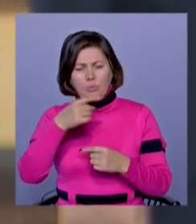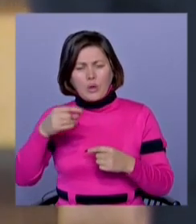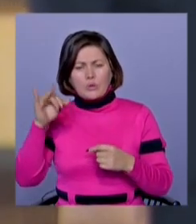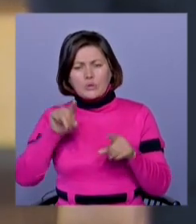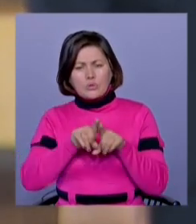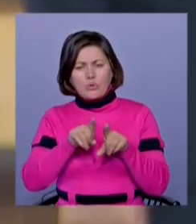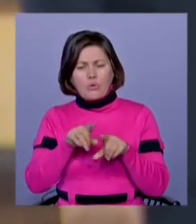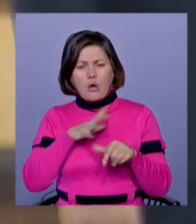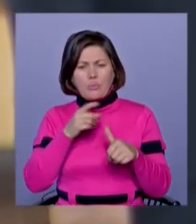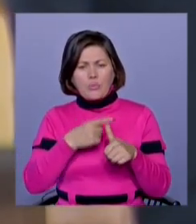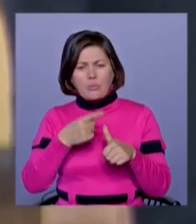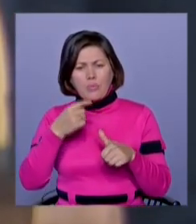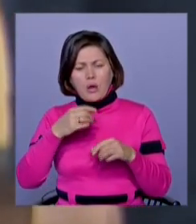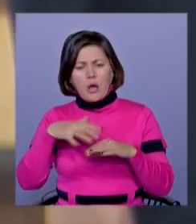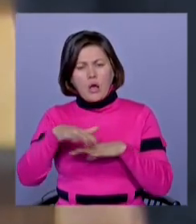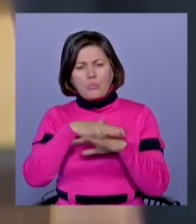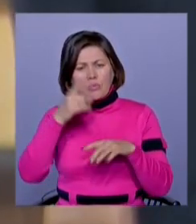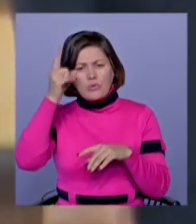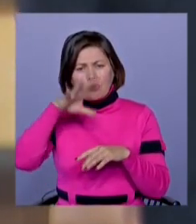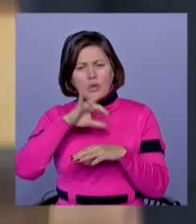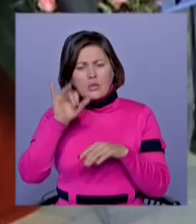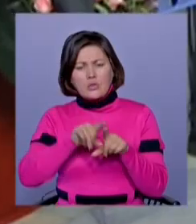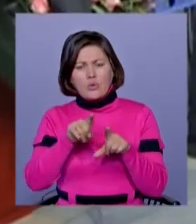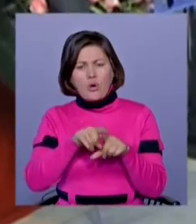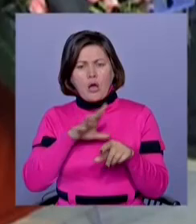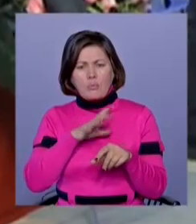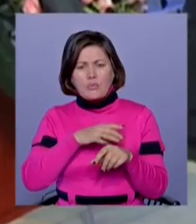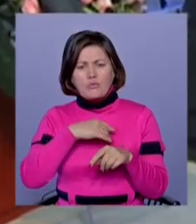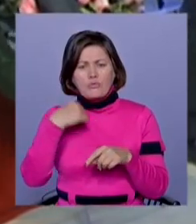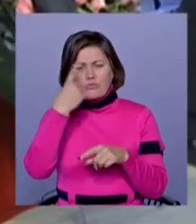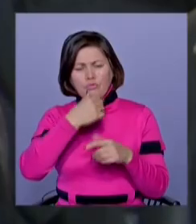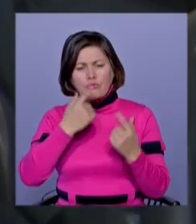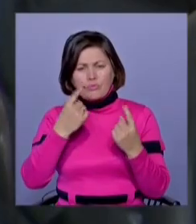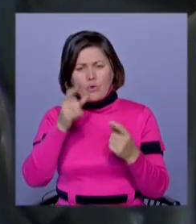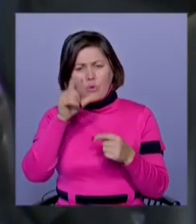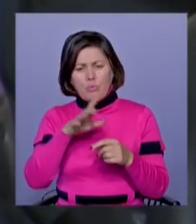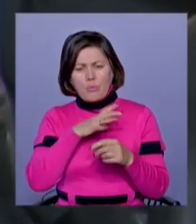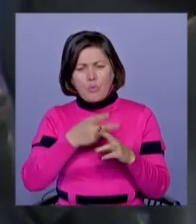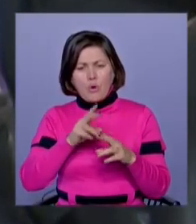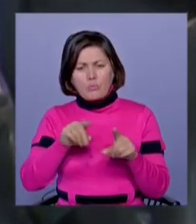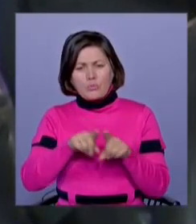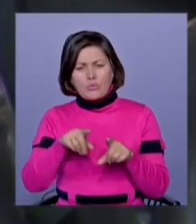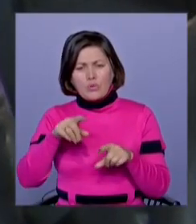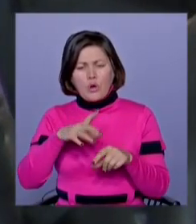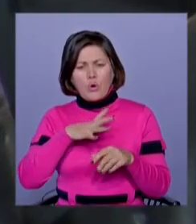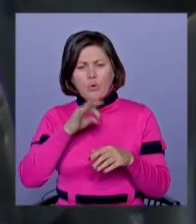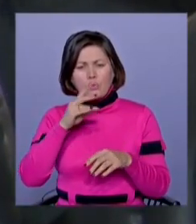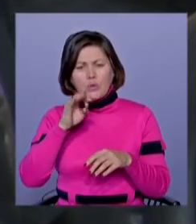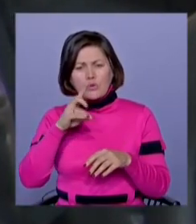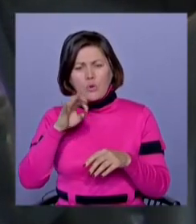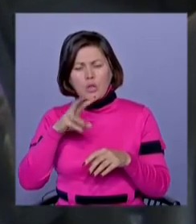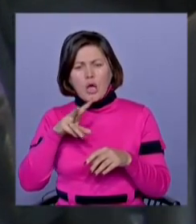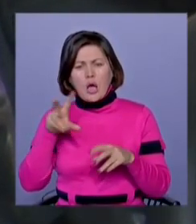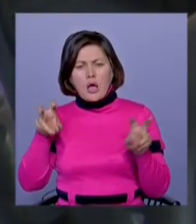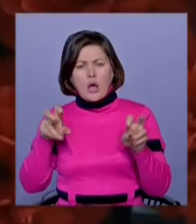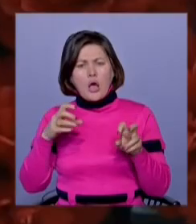және есімі қалың жұртшылыққа кеңінен танымал беделді де зиялы азамат еді. Ол көп жылдар бойы Ұлы Жібек жолының бойындағы